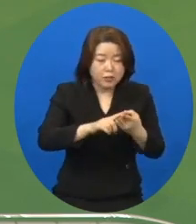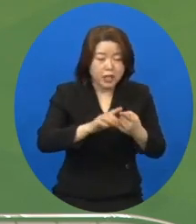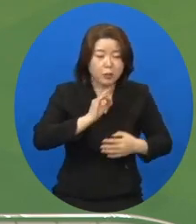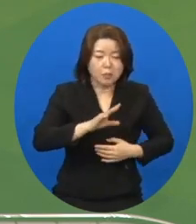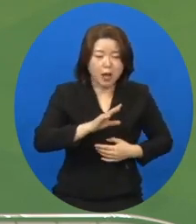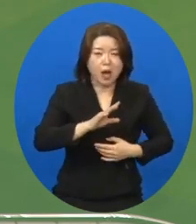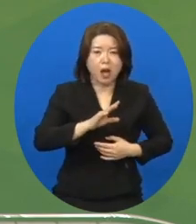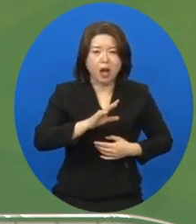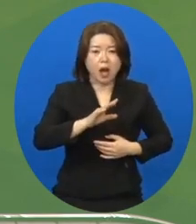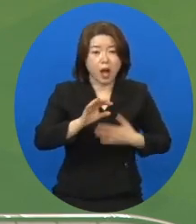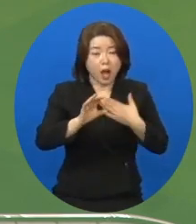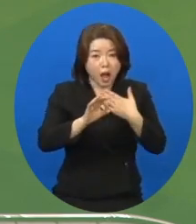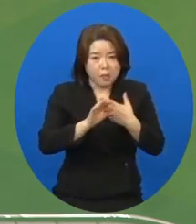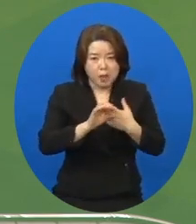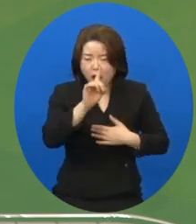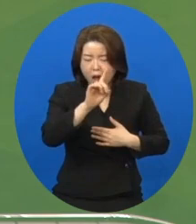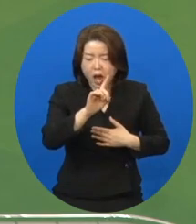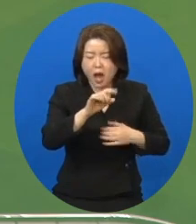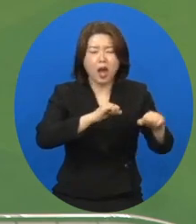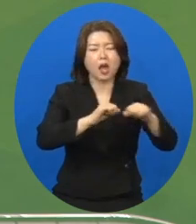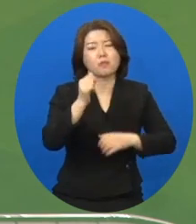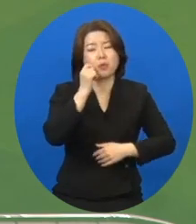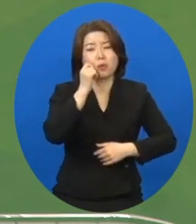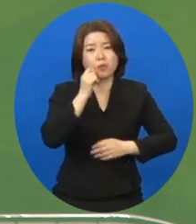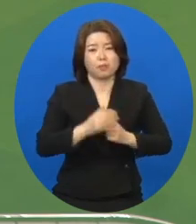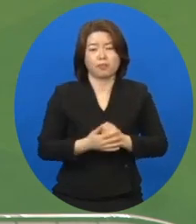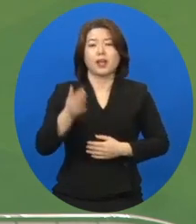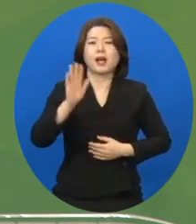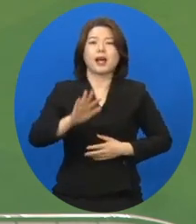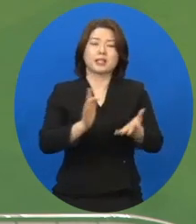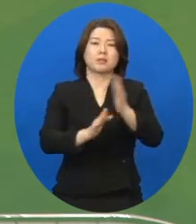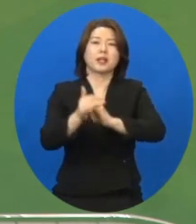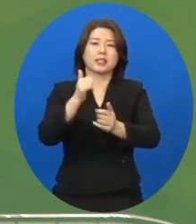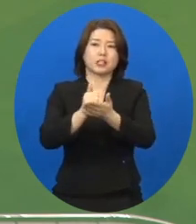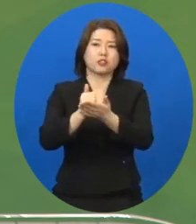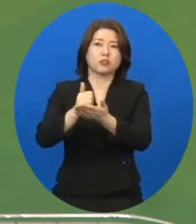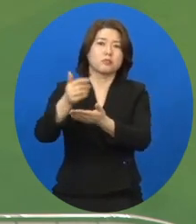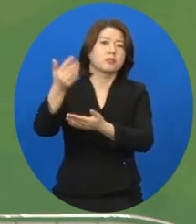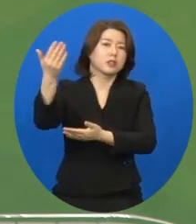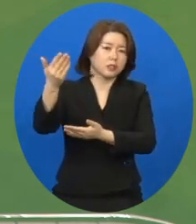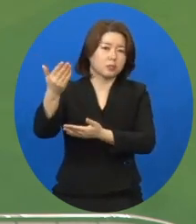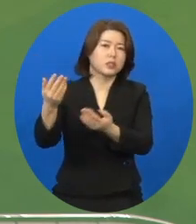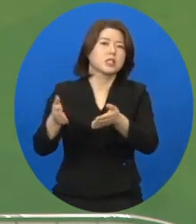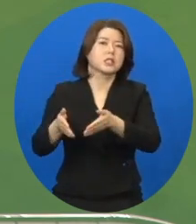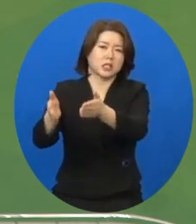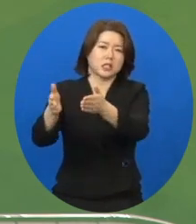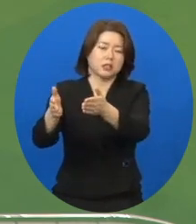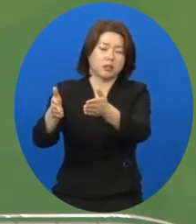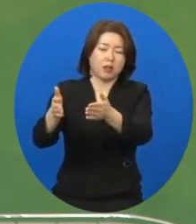근데 예수님이 길이세요. 예수님 그분이 나와 함께 계시면 그것으로